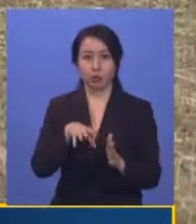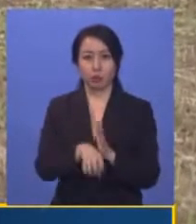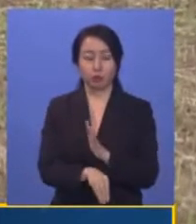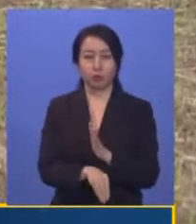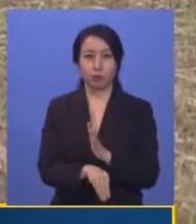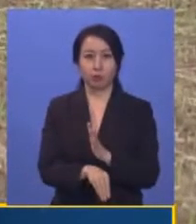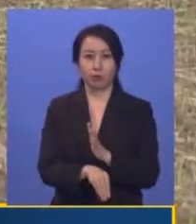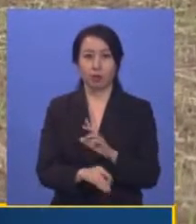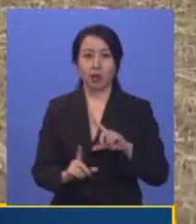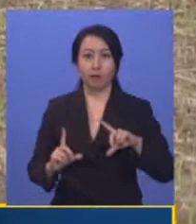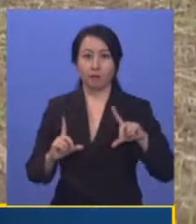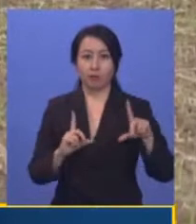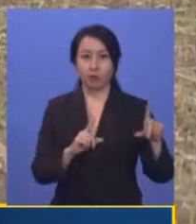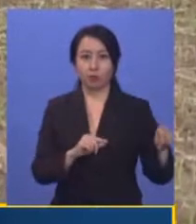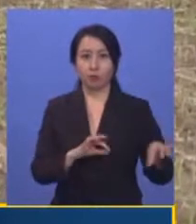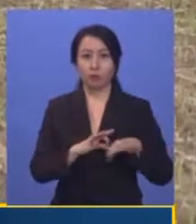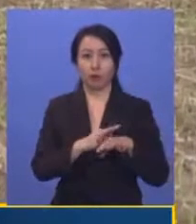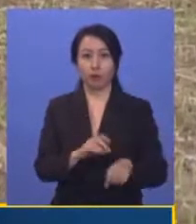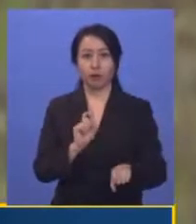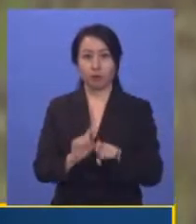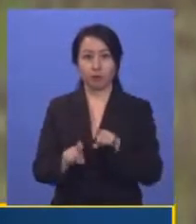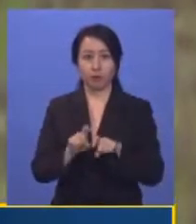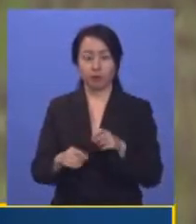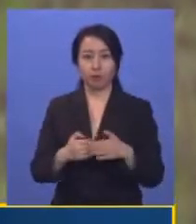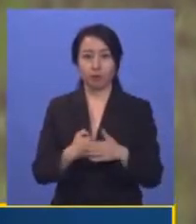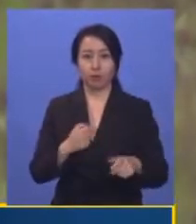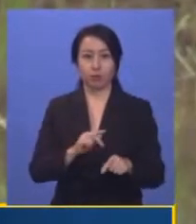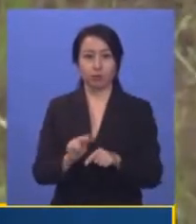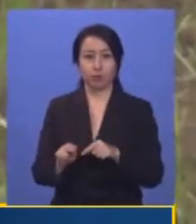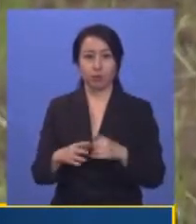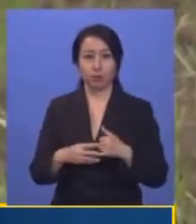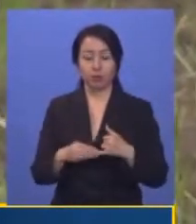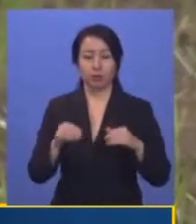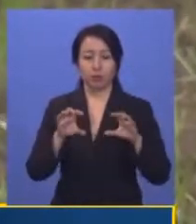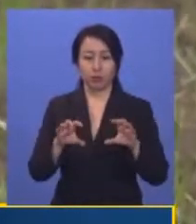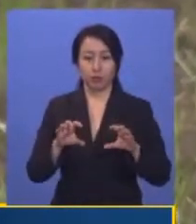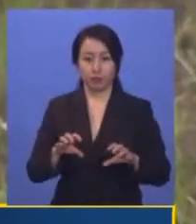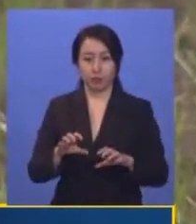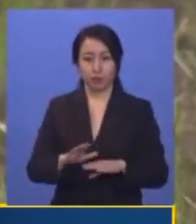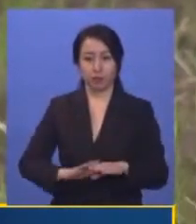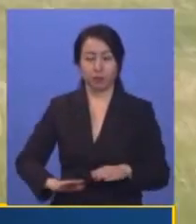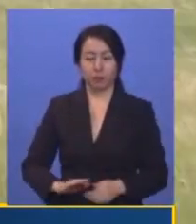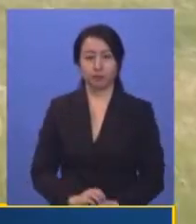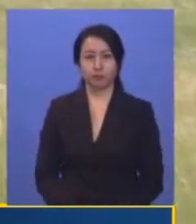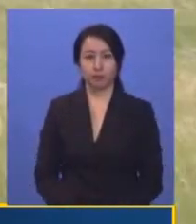документ дополнен подпунктом выездное проведение проверок и профилактического контроля за соблюдением земельного законодательства